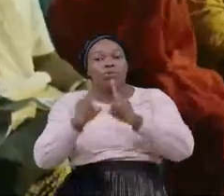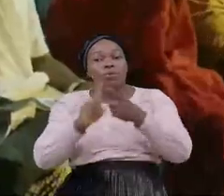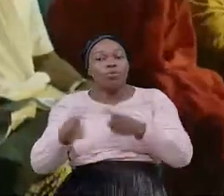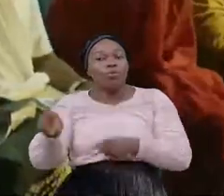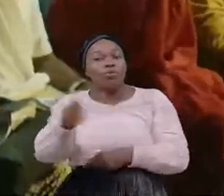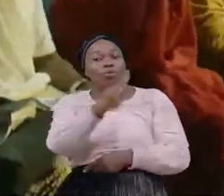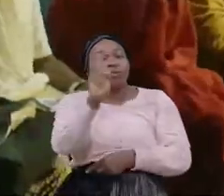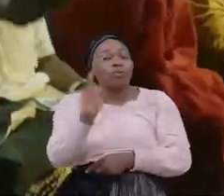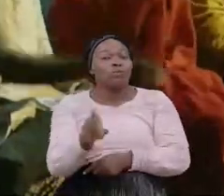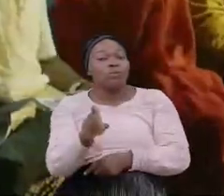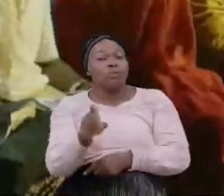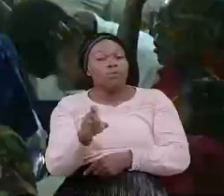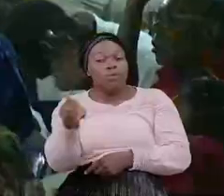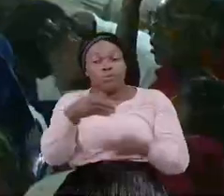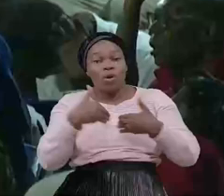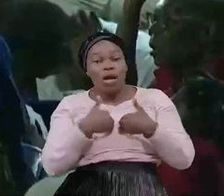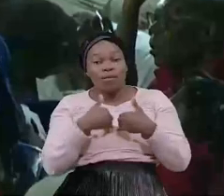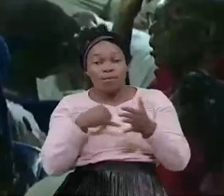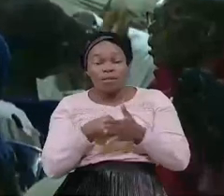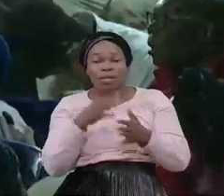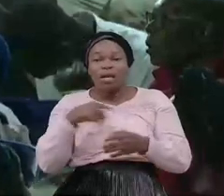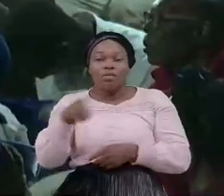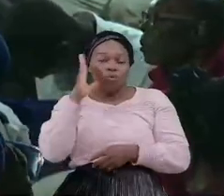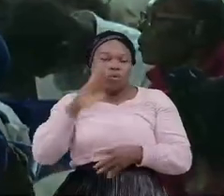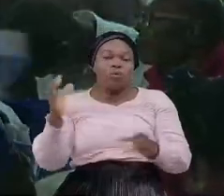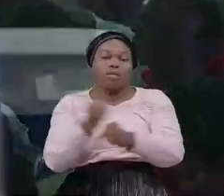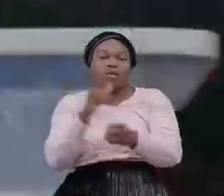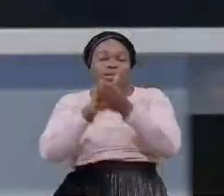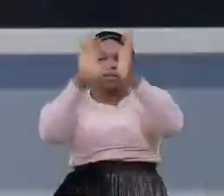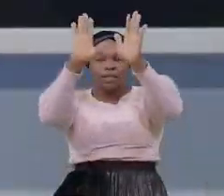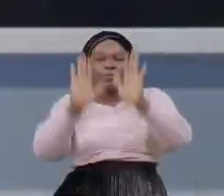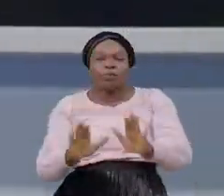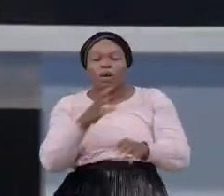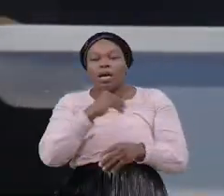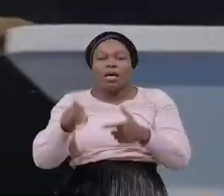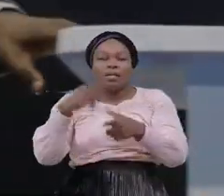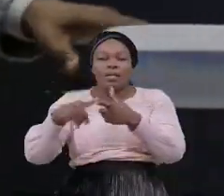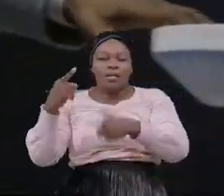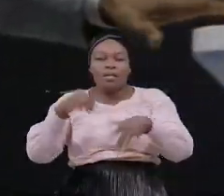je m'adresse à vous, vous aurez le miracle. Et puis,